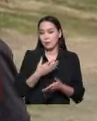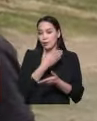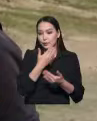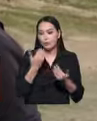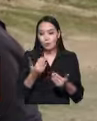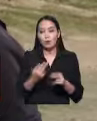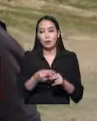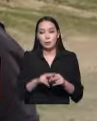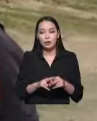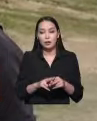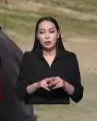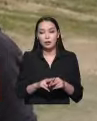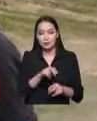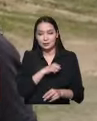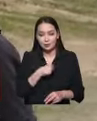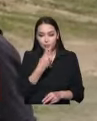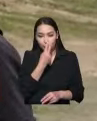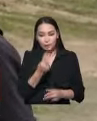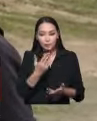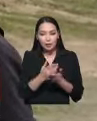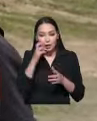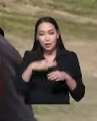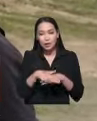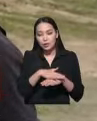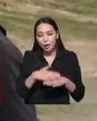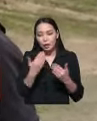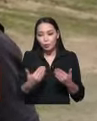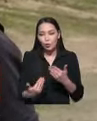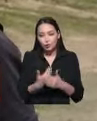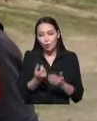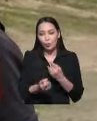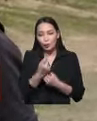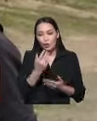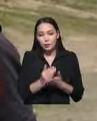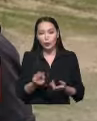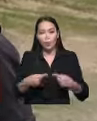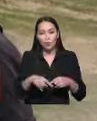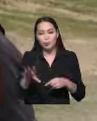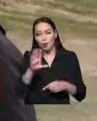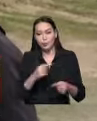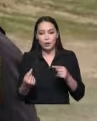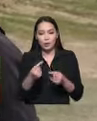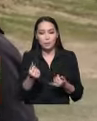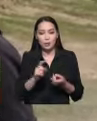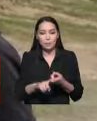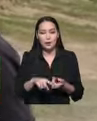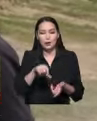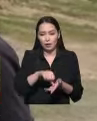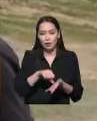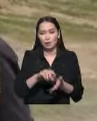дәл көз алдарыңызда елімізде жаңа қоғам пайда болды. Біз бұл қоғамды бәрімізге қатысты деп атаймыз. Бұлар